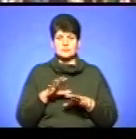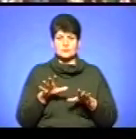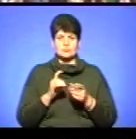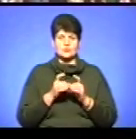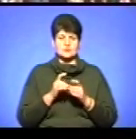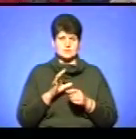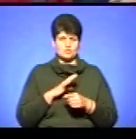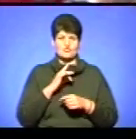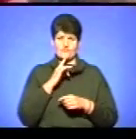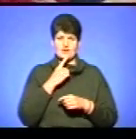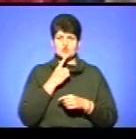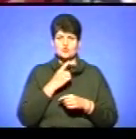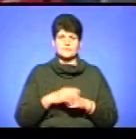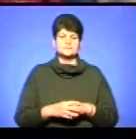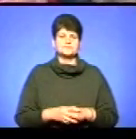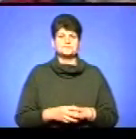було важко.